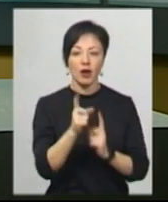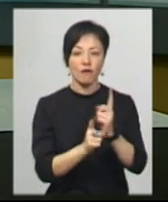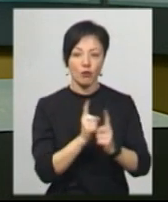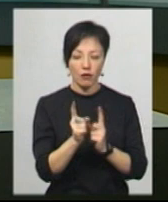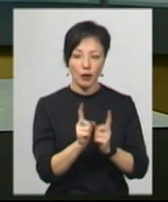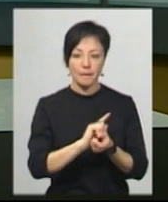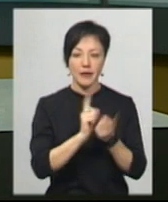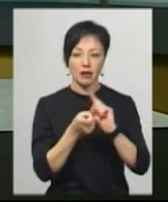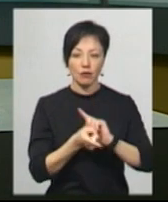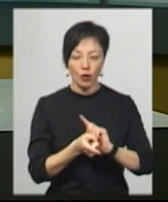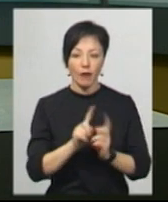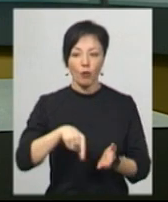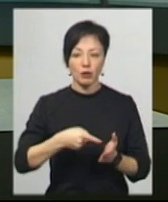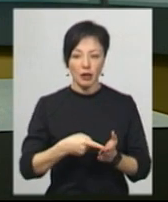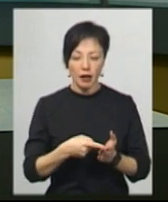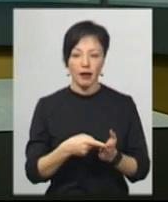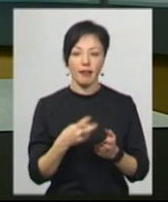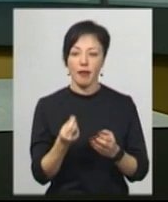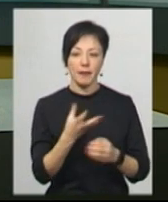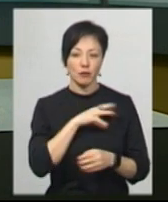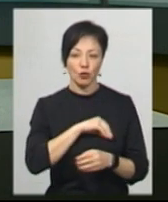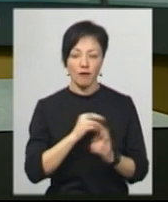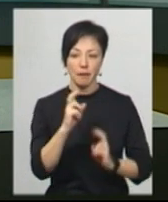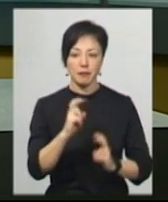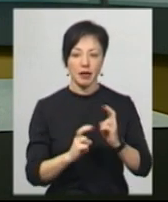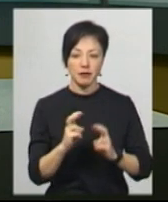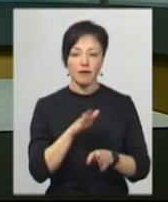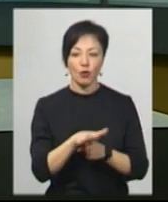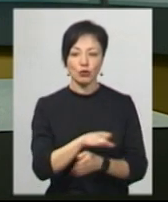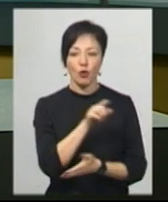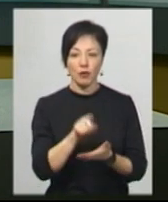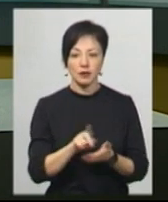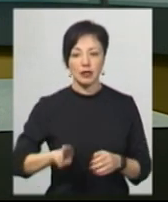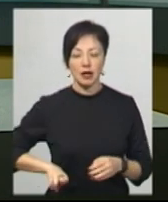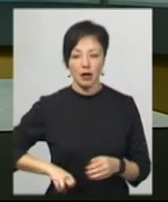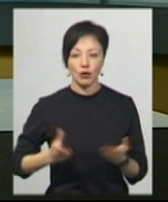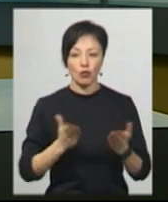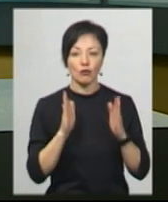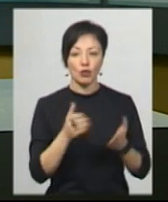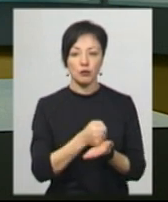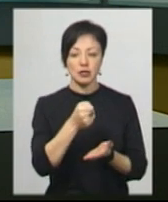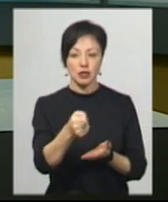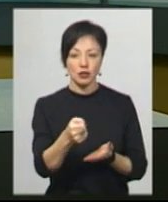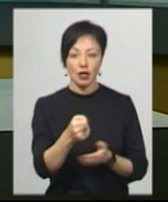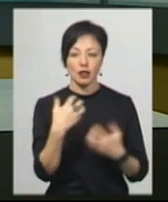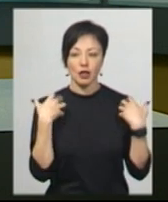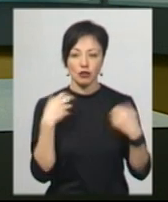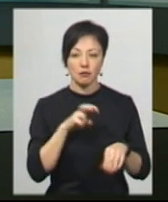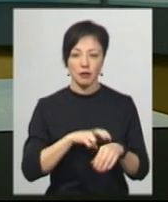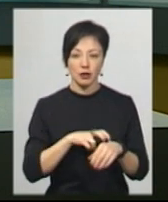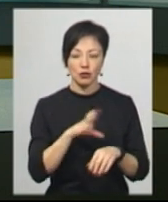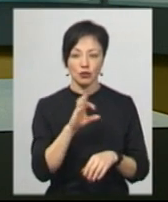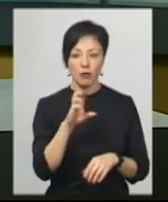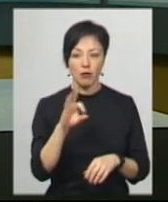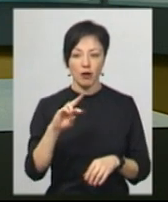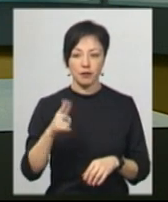та перетворено на комунальне некомерційне підприємство, виконуючим обов'язки директора якого було призначено начмеда лікарні Михайла